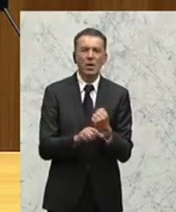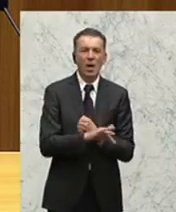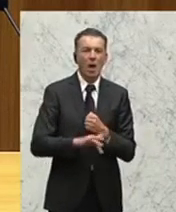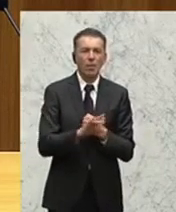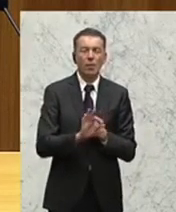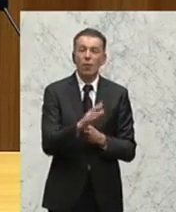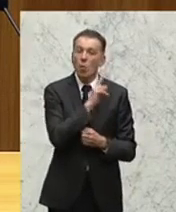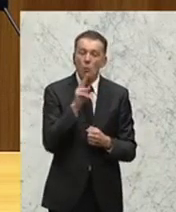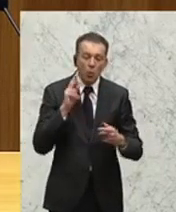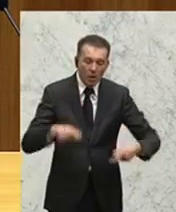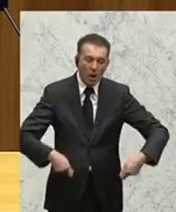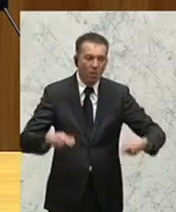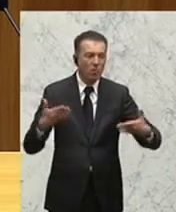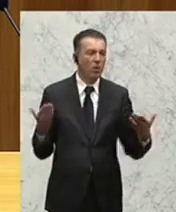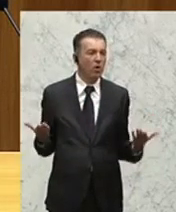die erziehenden Mütter